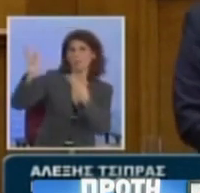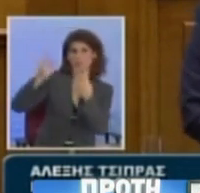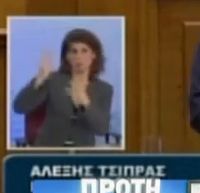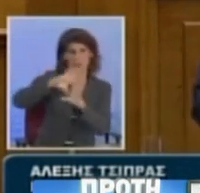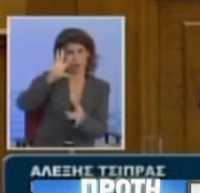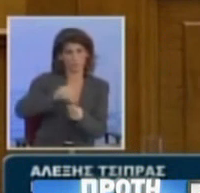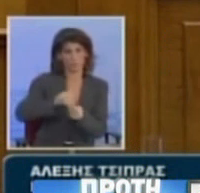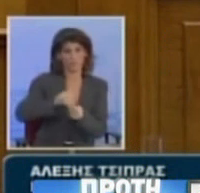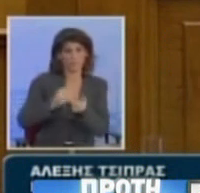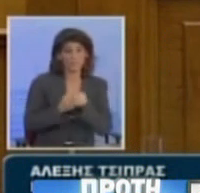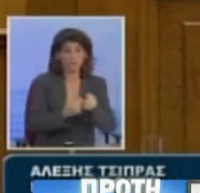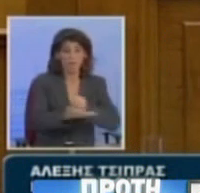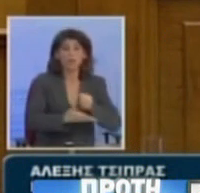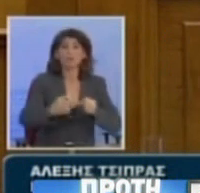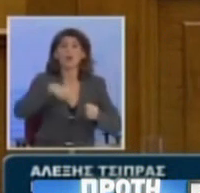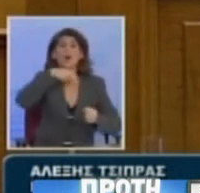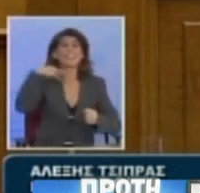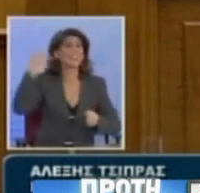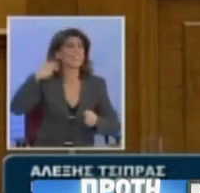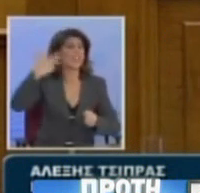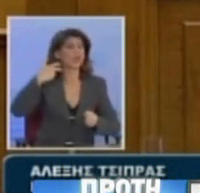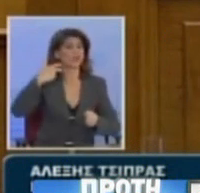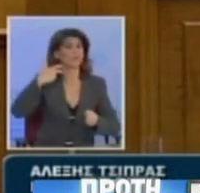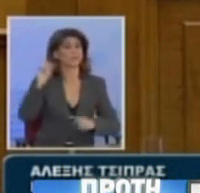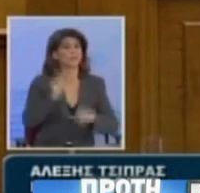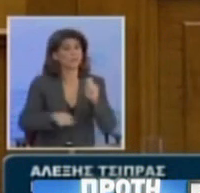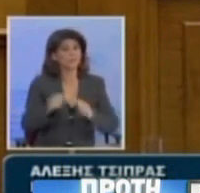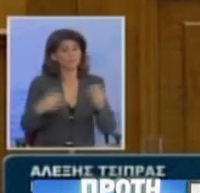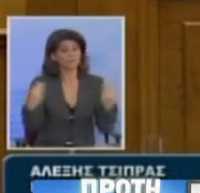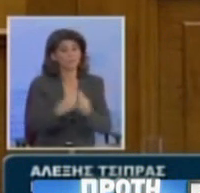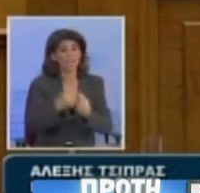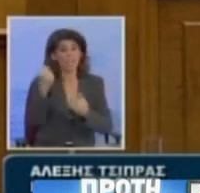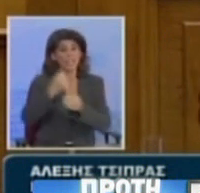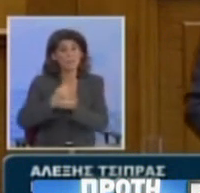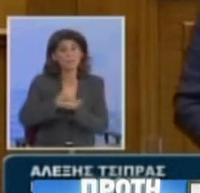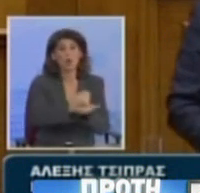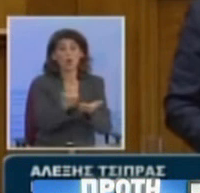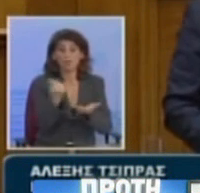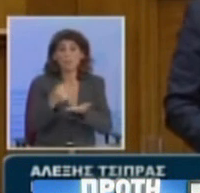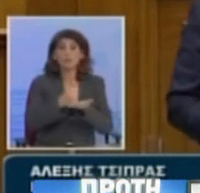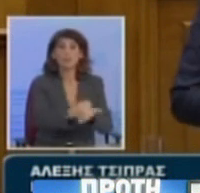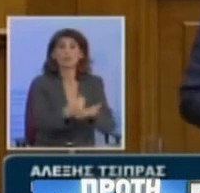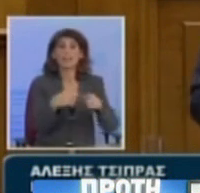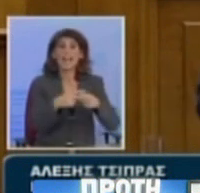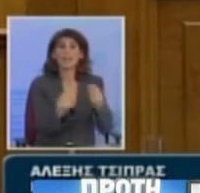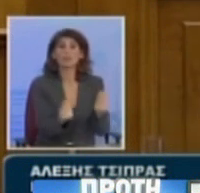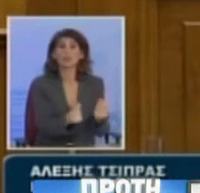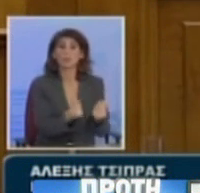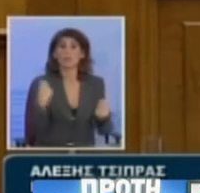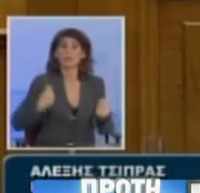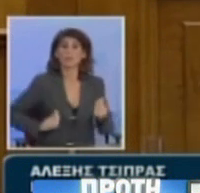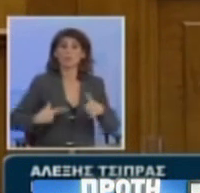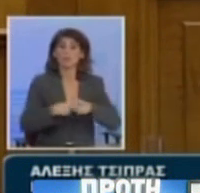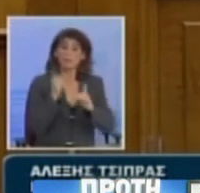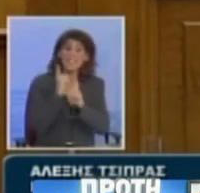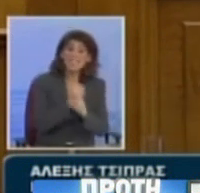Θα στηρίξουμε τον αγρότη και τον κτηνοτρόφο, δημιουργώντας κατάλληλα χρηματοδοτικά εργαλεία, με δημόσια τράπεζα